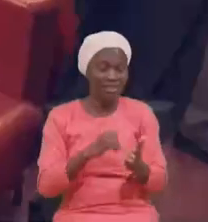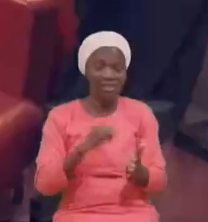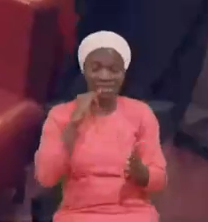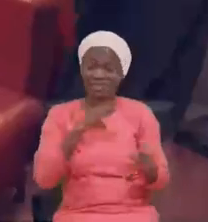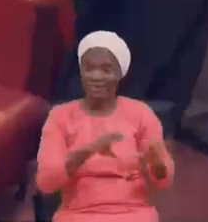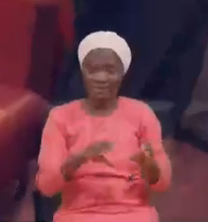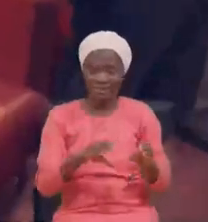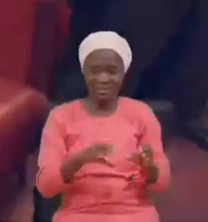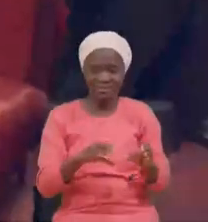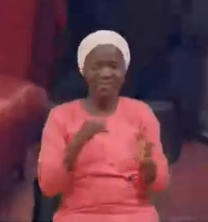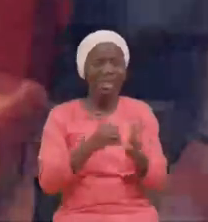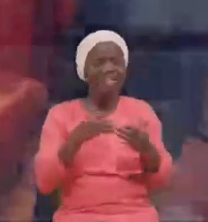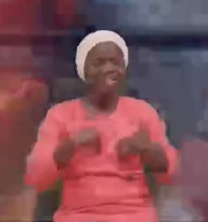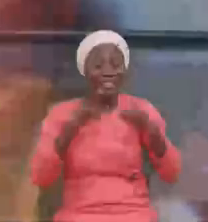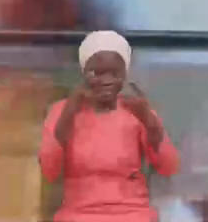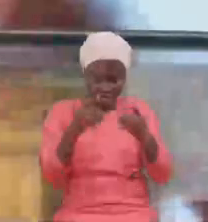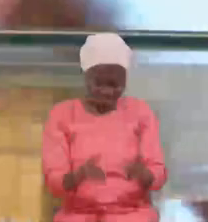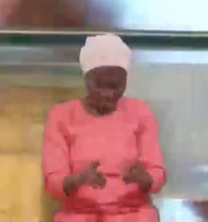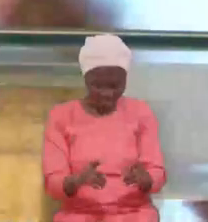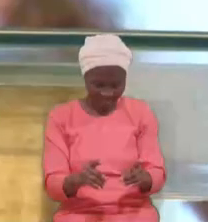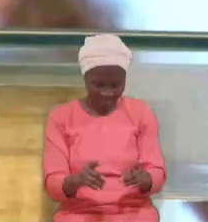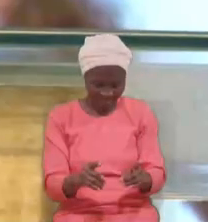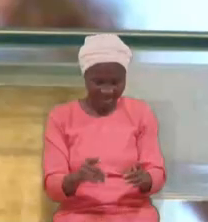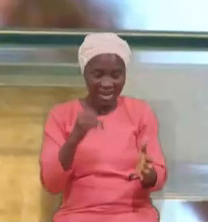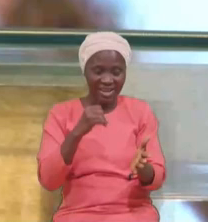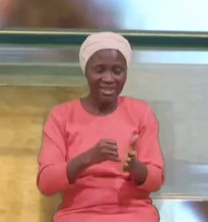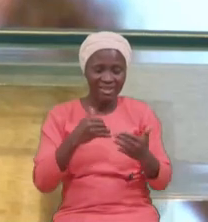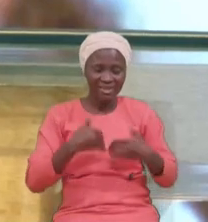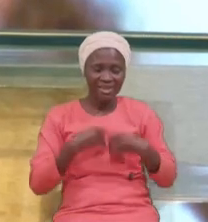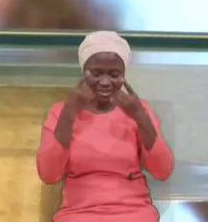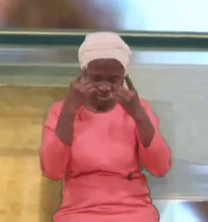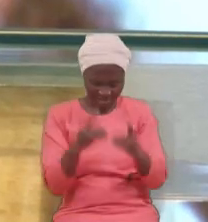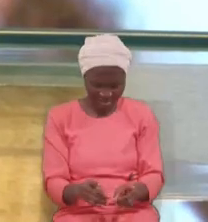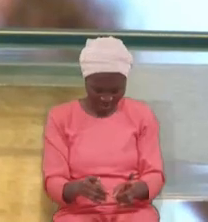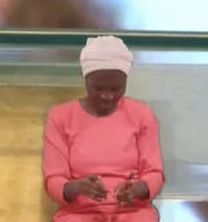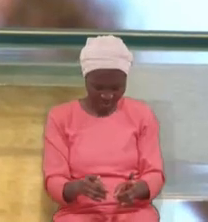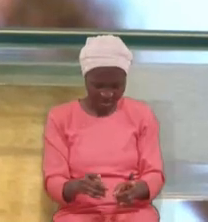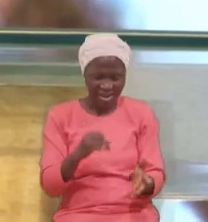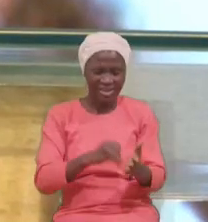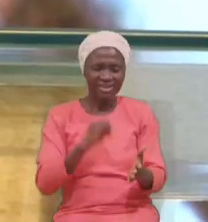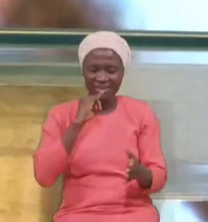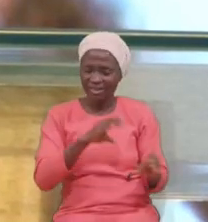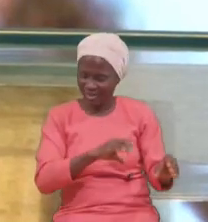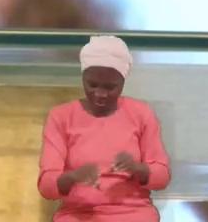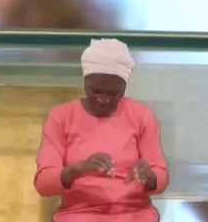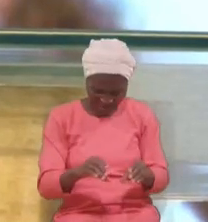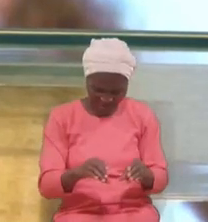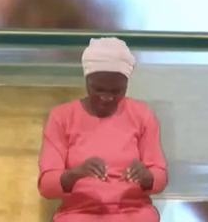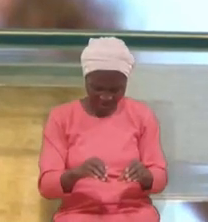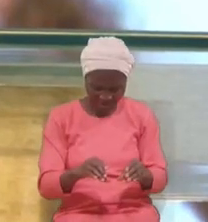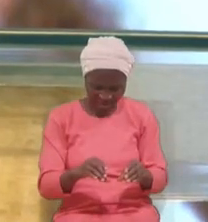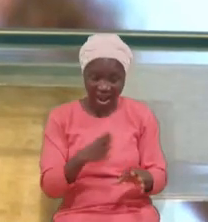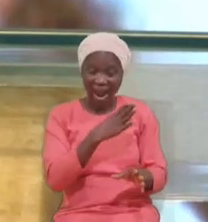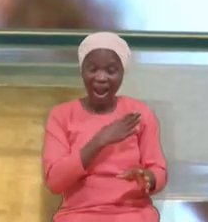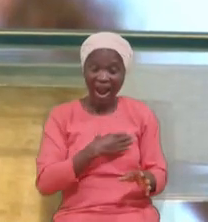purs. C'est fait. C'est fait. C'est fait. C'est fait.